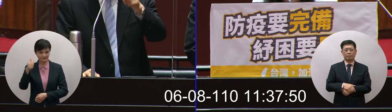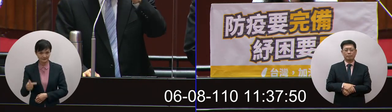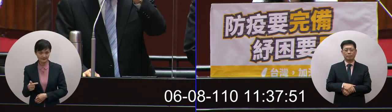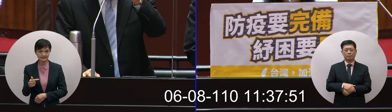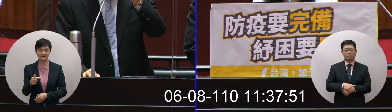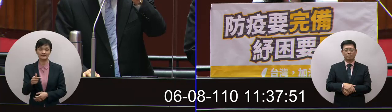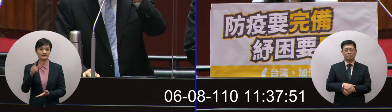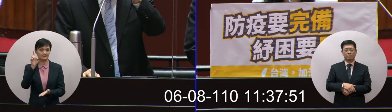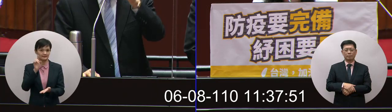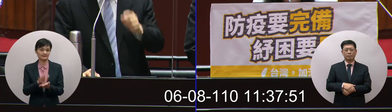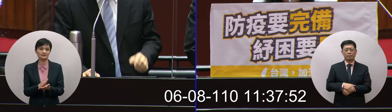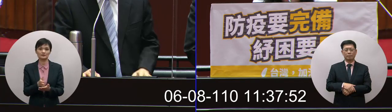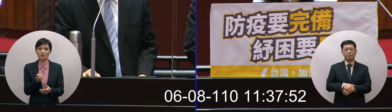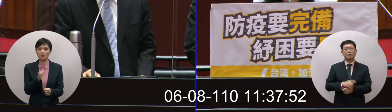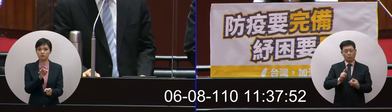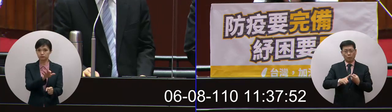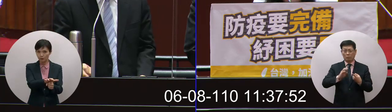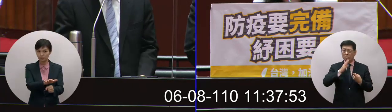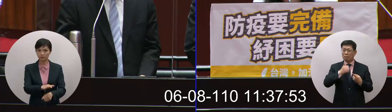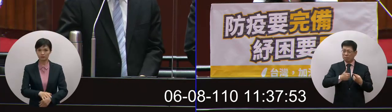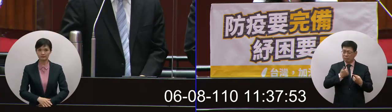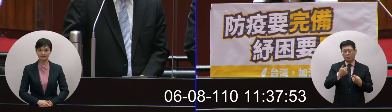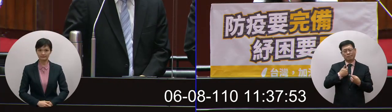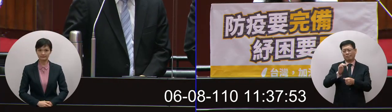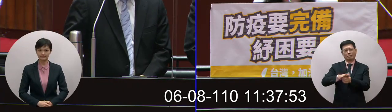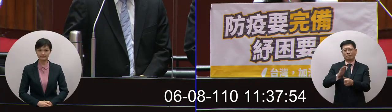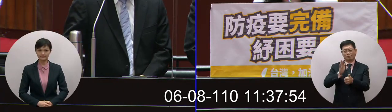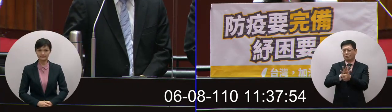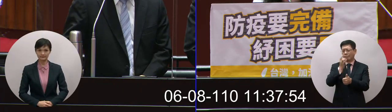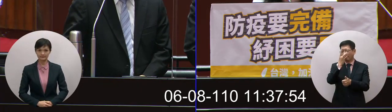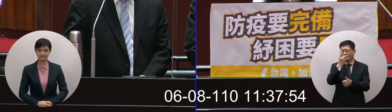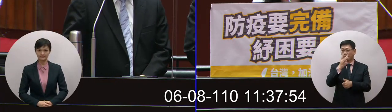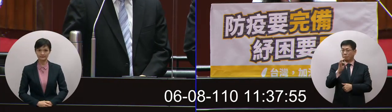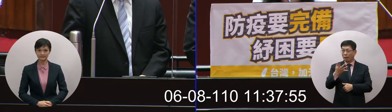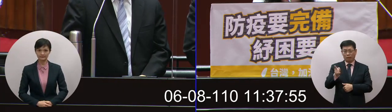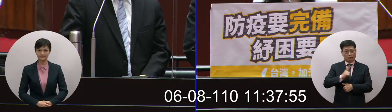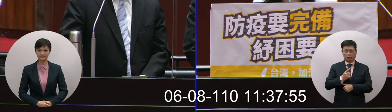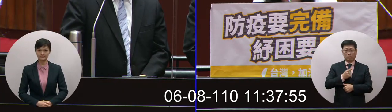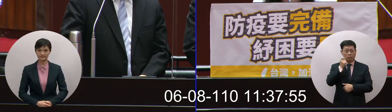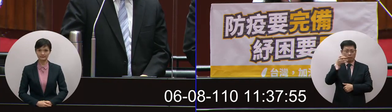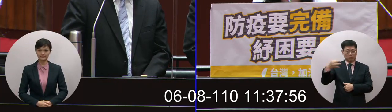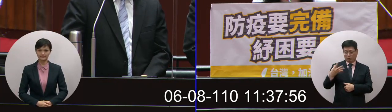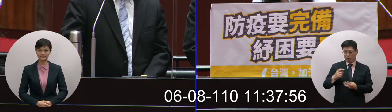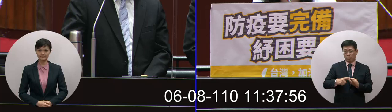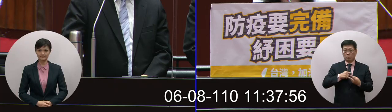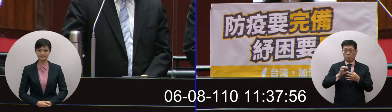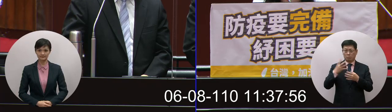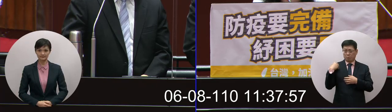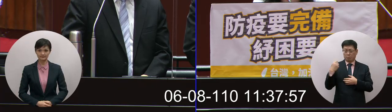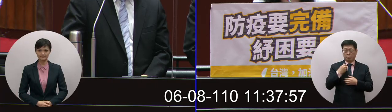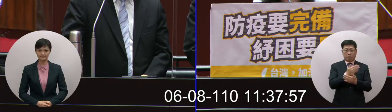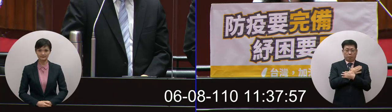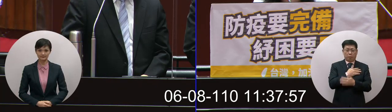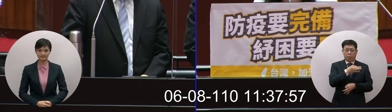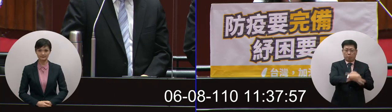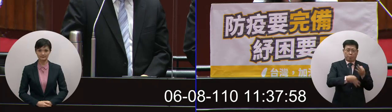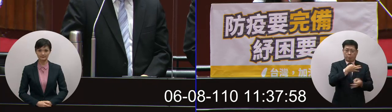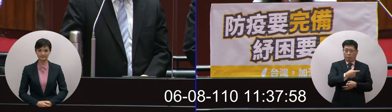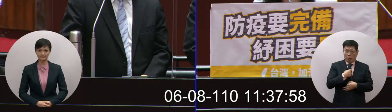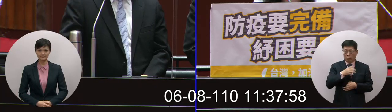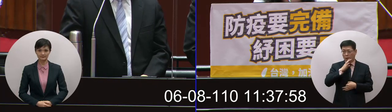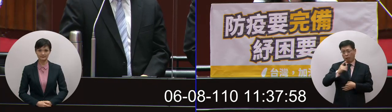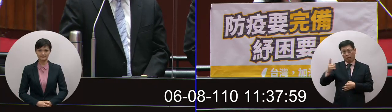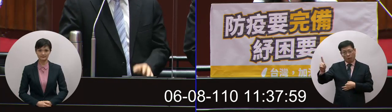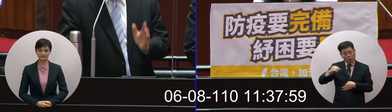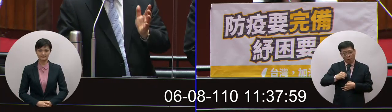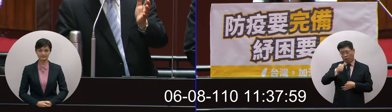贴1万块， 所以但是实际上没有办法协助到他们，原因就是因为他没有薪资，然后我还是要持续交学费的情况下，他只能领一